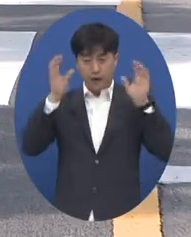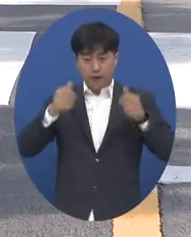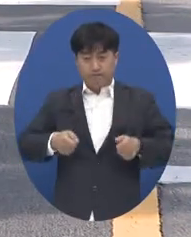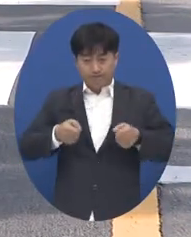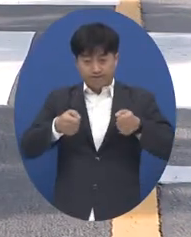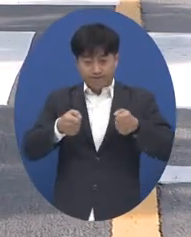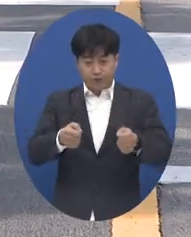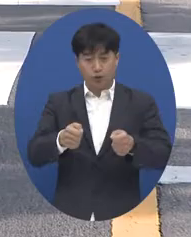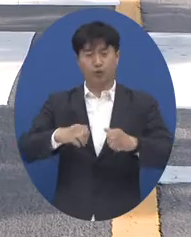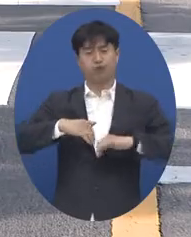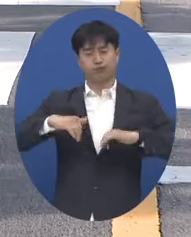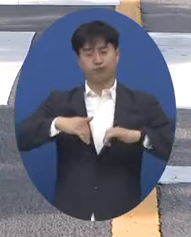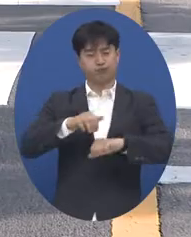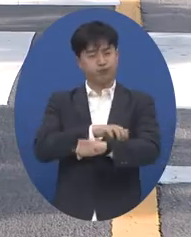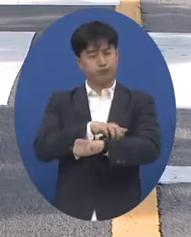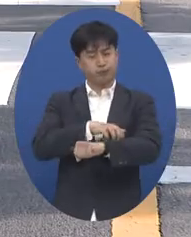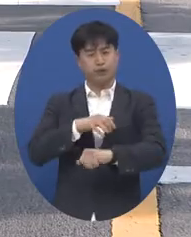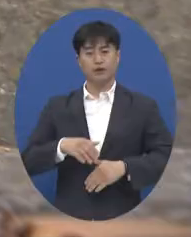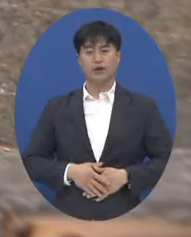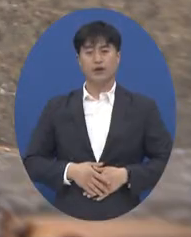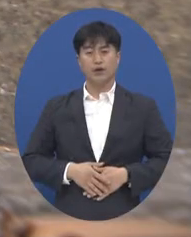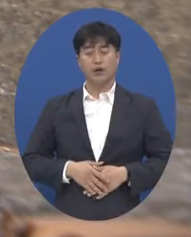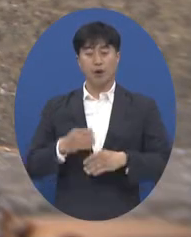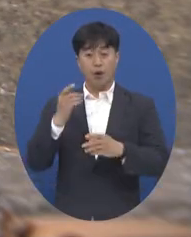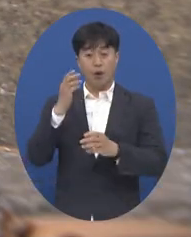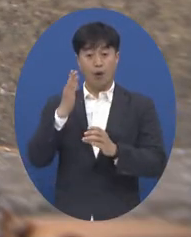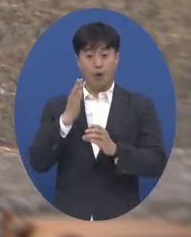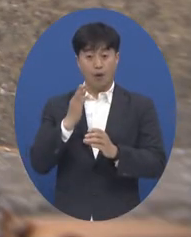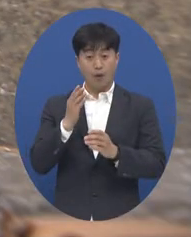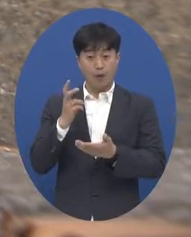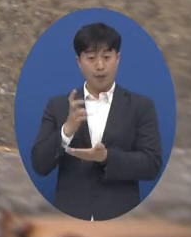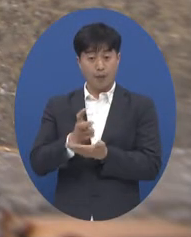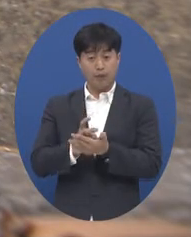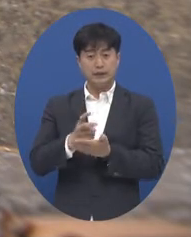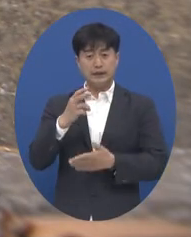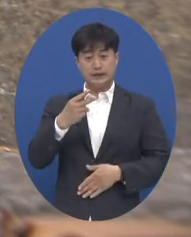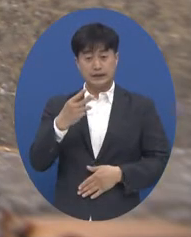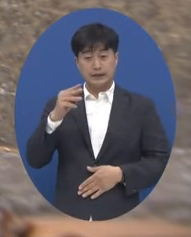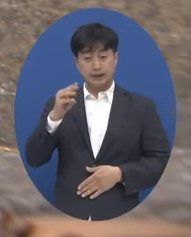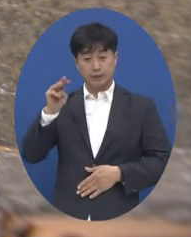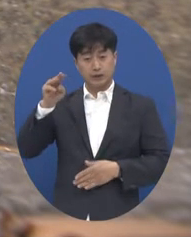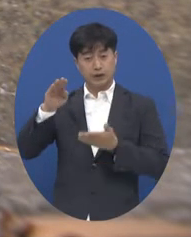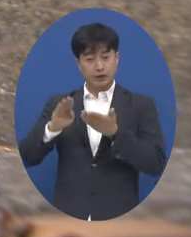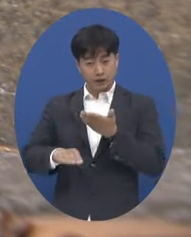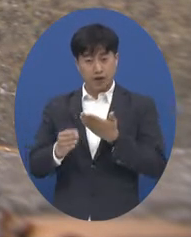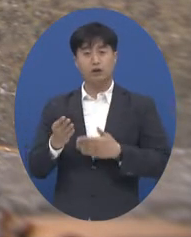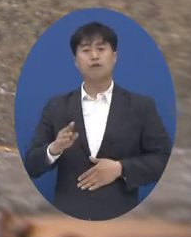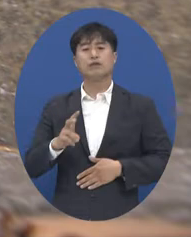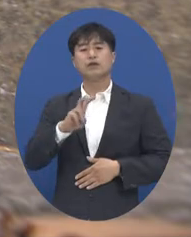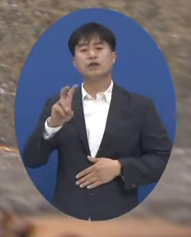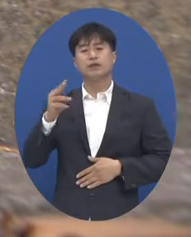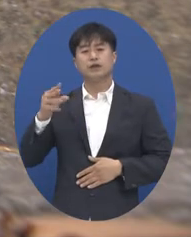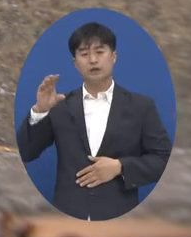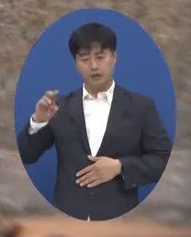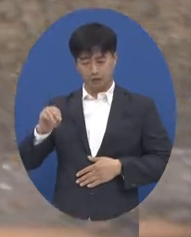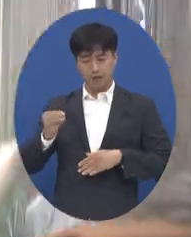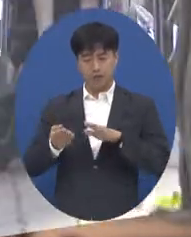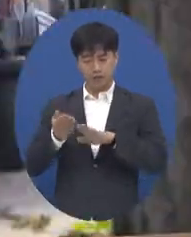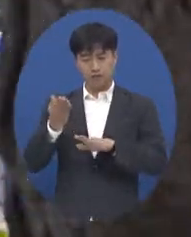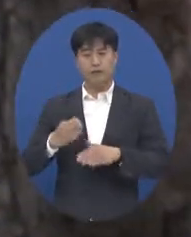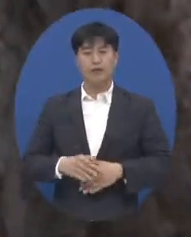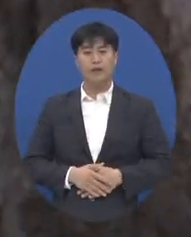약자가 다니기에 불편합니다. 규정상 높이차가 2cm 이하가 돼야 하지만 실제론 20cm에 달할